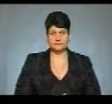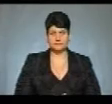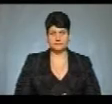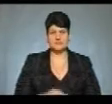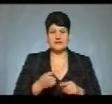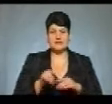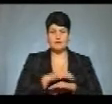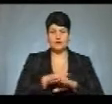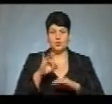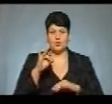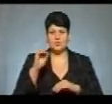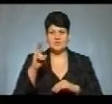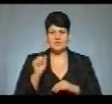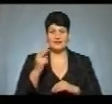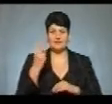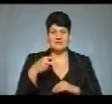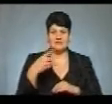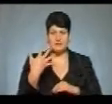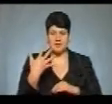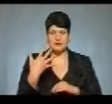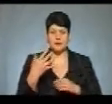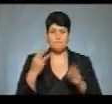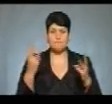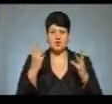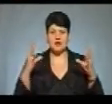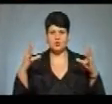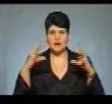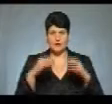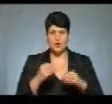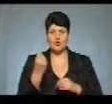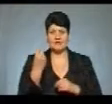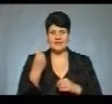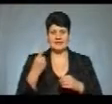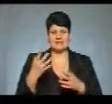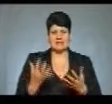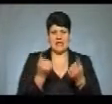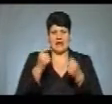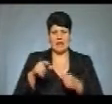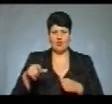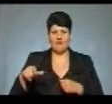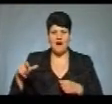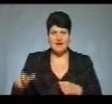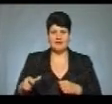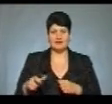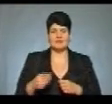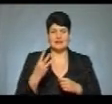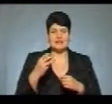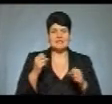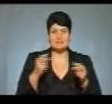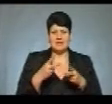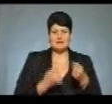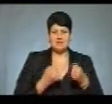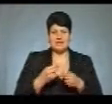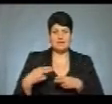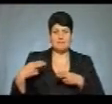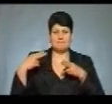Це вулиця Руська, 25. Пожежу ліквідують 11 рятувальників та 3 спецмашини, які прибули на виклик, каже речник